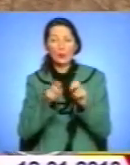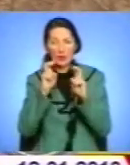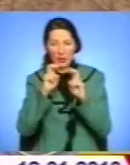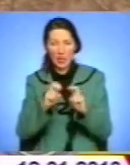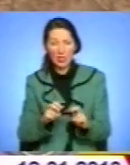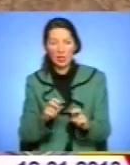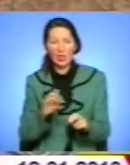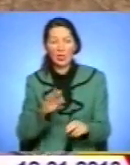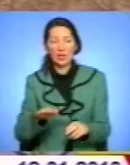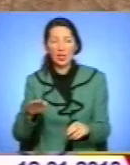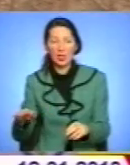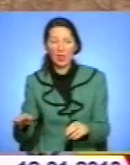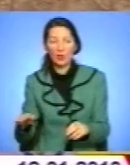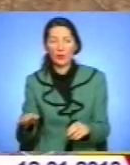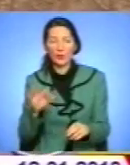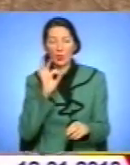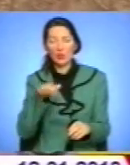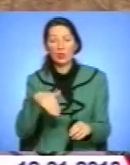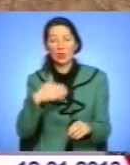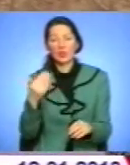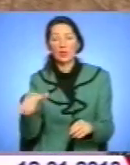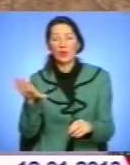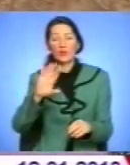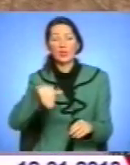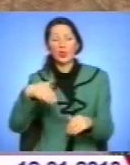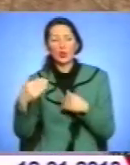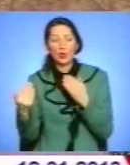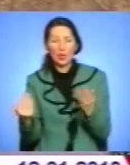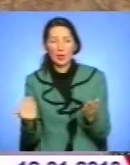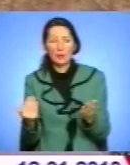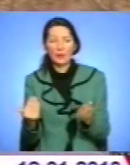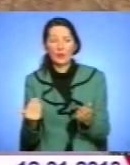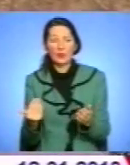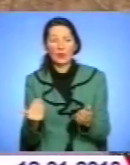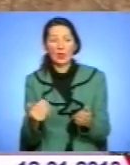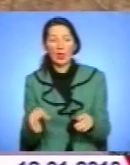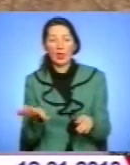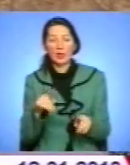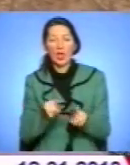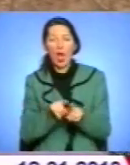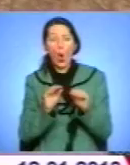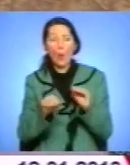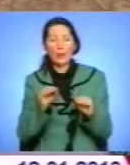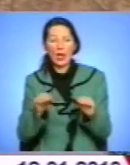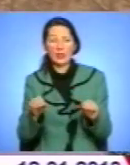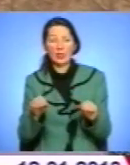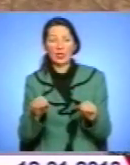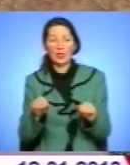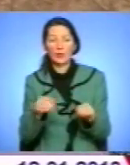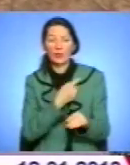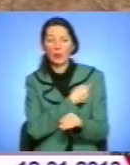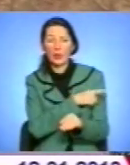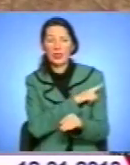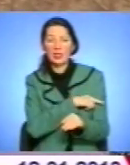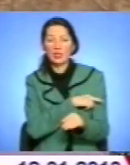дитину, скажімо, з усіх сторін. Лабораторії ці повинні бути все-таки обладнані певним